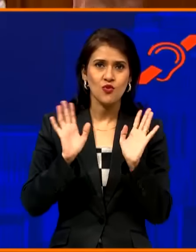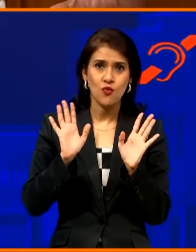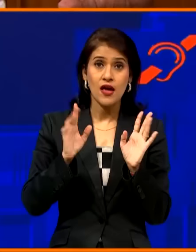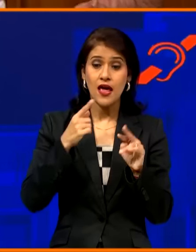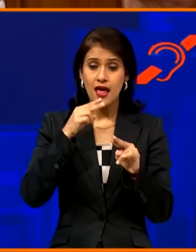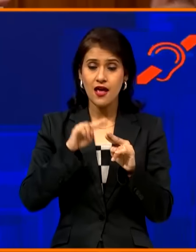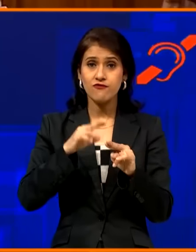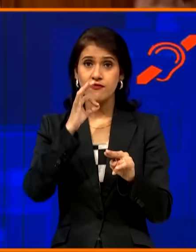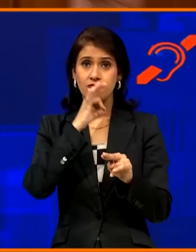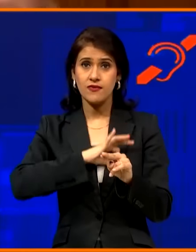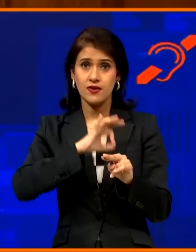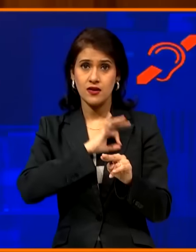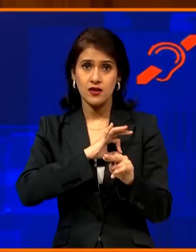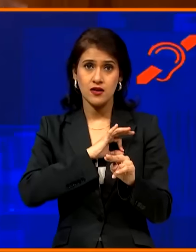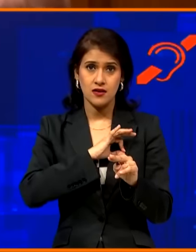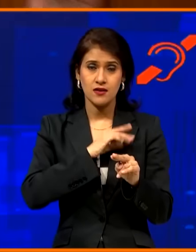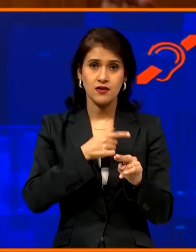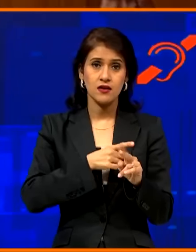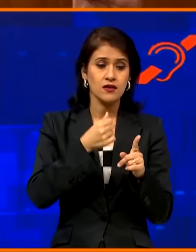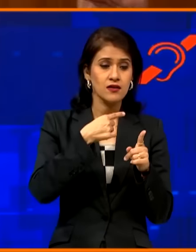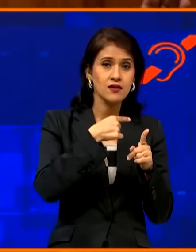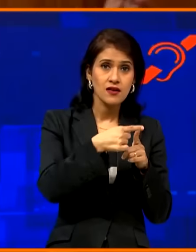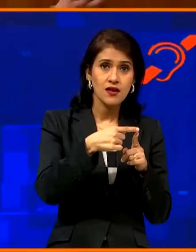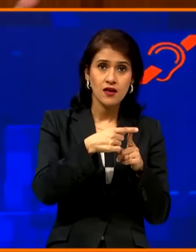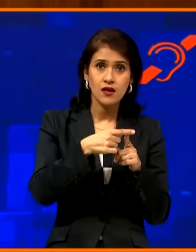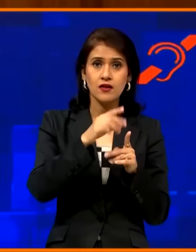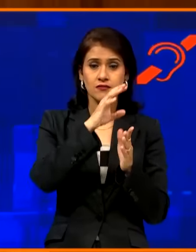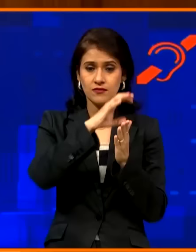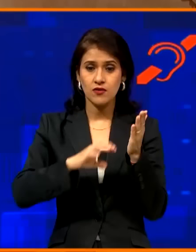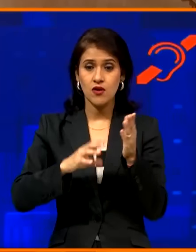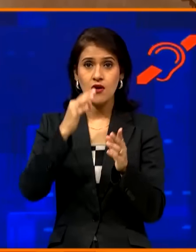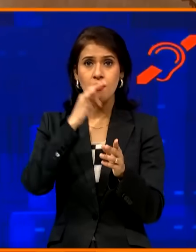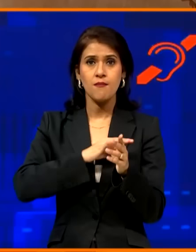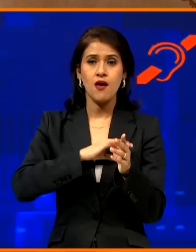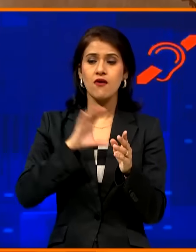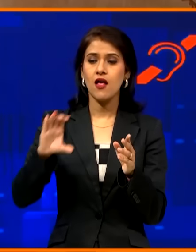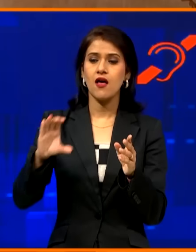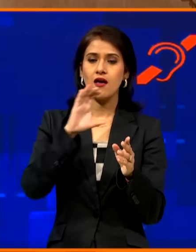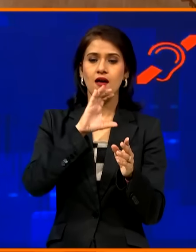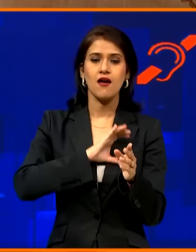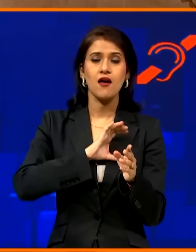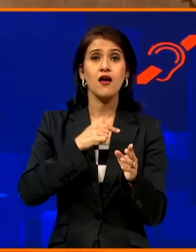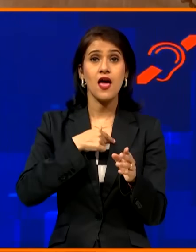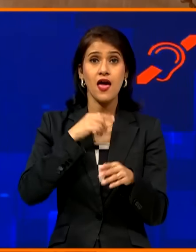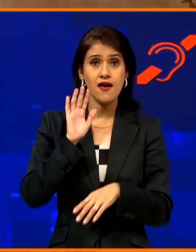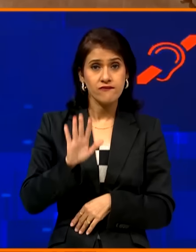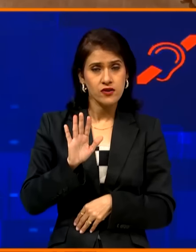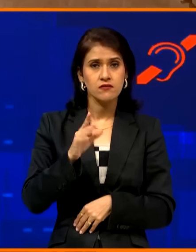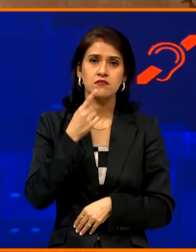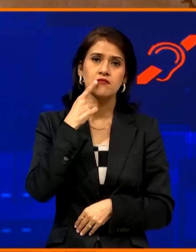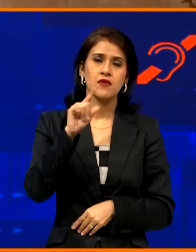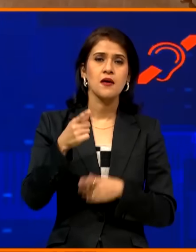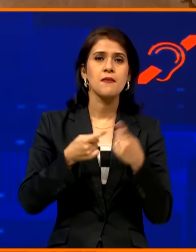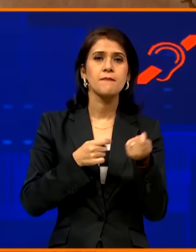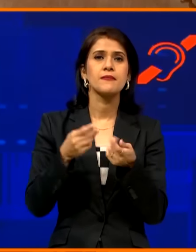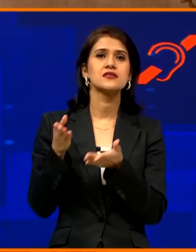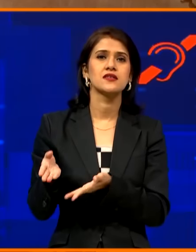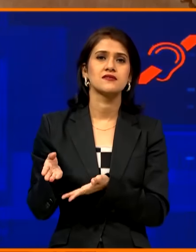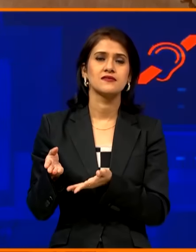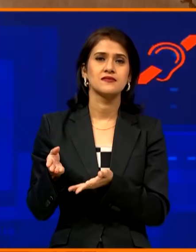प्रॉफिट एक्सपेंस एक्सपेंस वैर सब निकालने के बाद प्रॉफिट क्या हो रहा है बचत क्या हो रही है उसी के लिए तो बिजनेस किया जाता